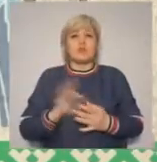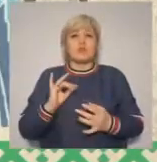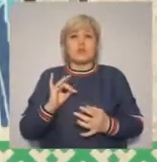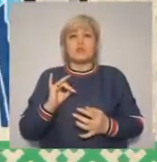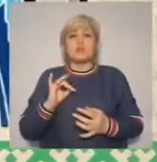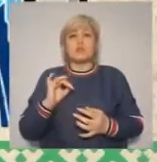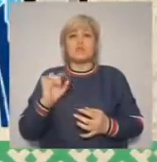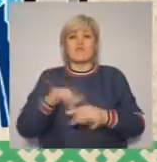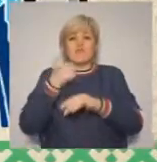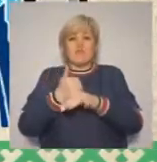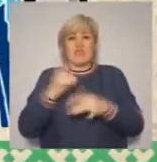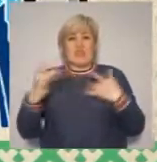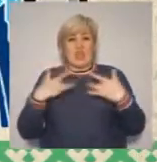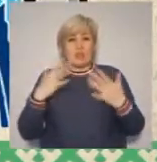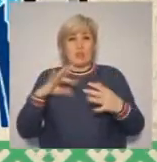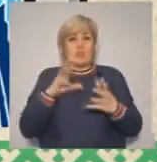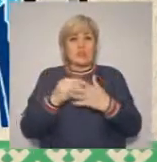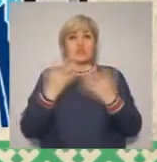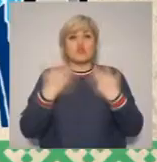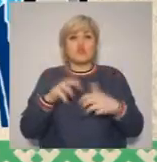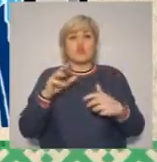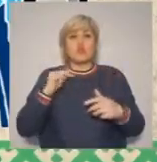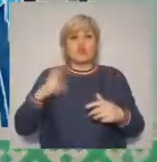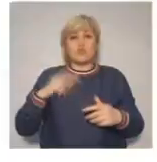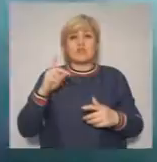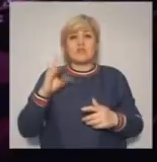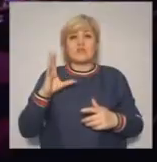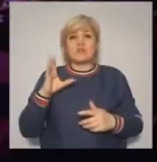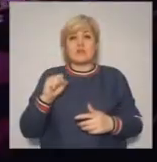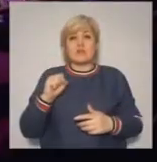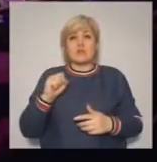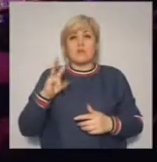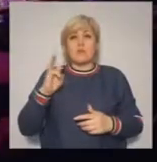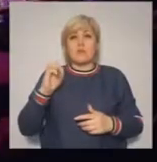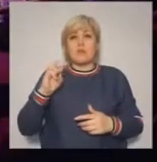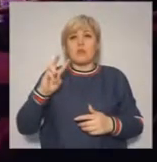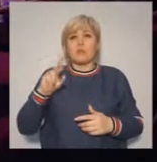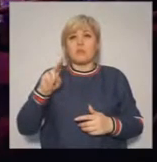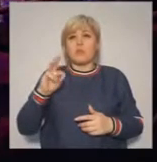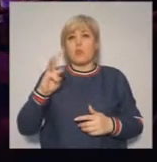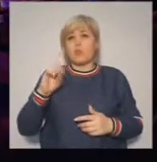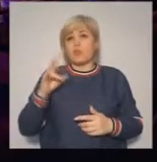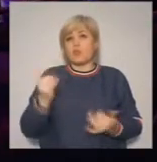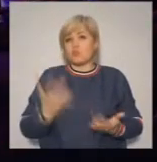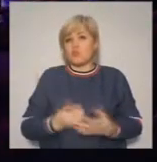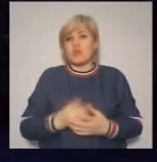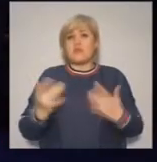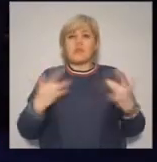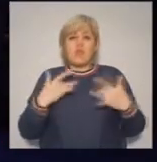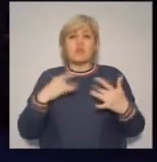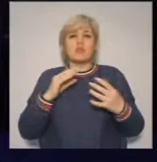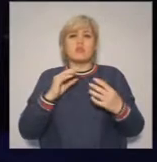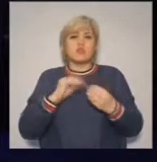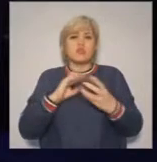Покровительницей театра по сей день считают дочь Зевса Мельпомену. И в наши дни театр можно сравнить с сакральным действом,